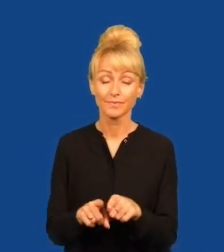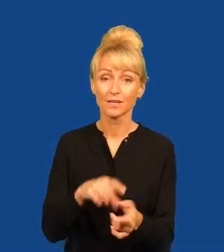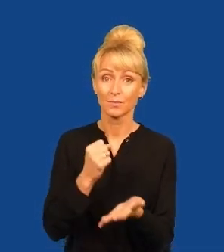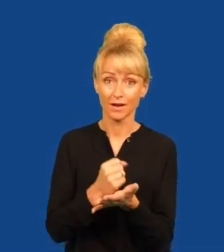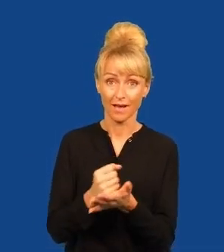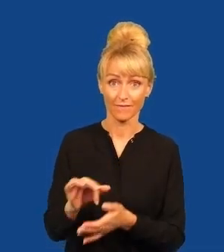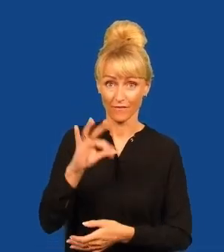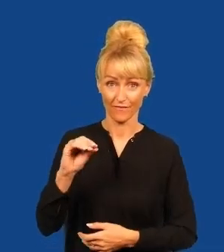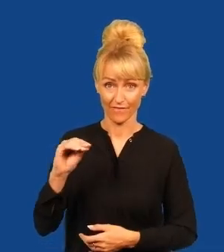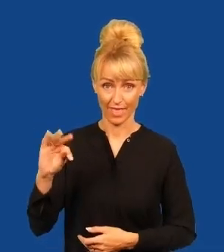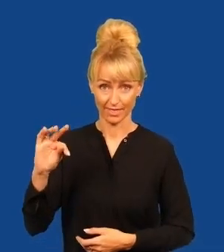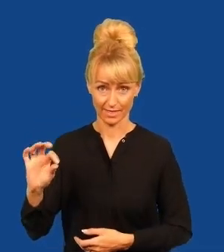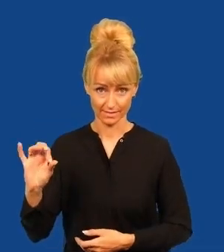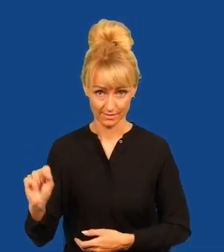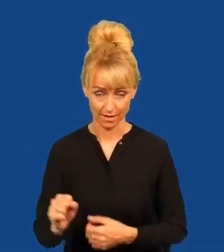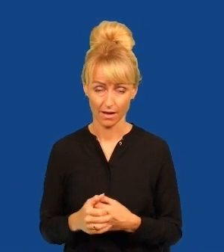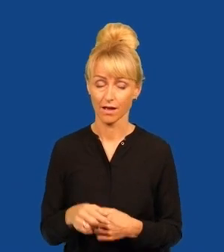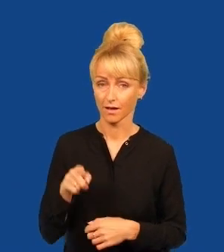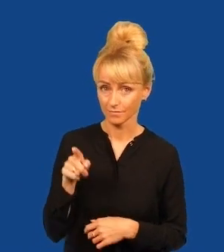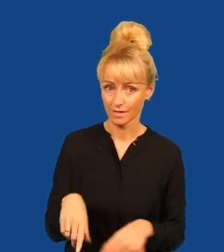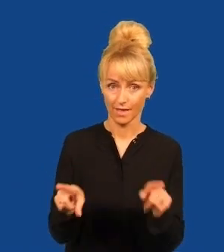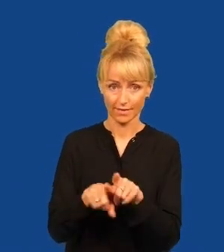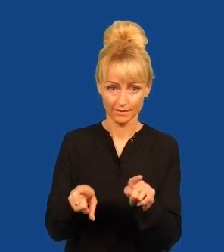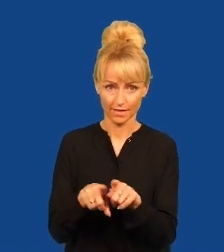realnie, gdyby nie te obszary kliknięć, czyli